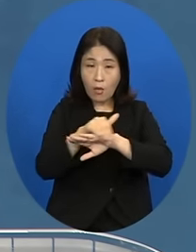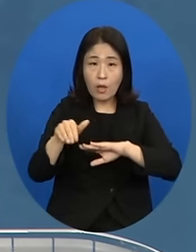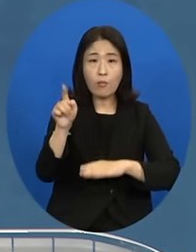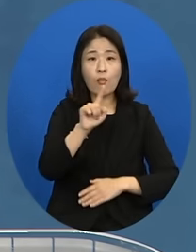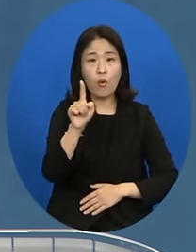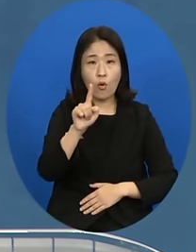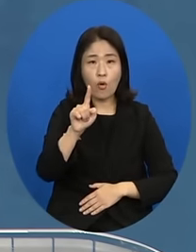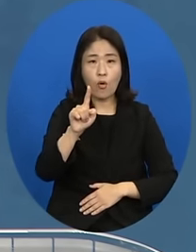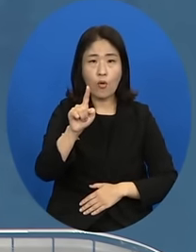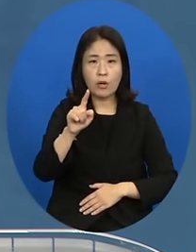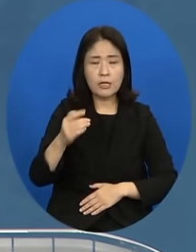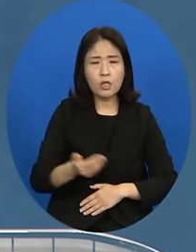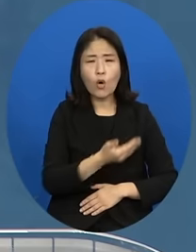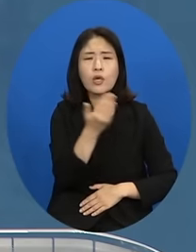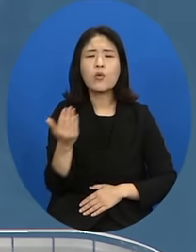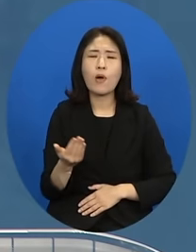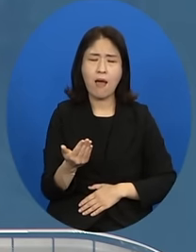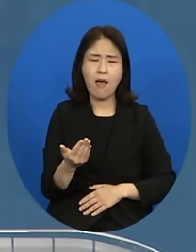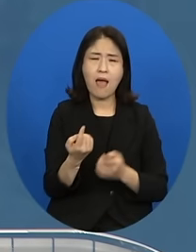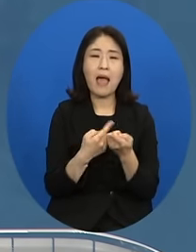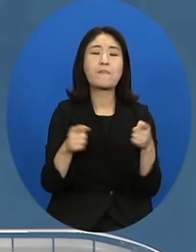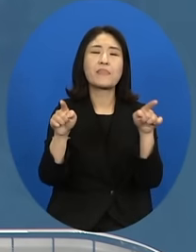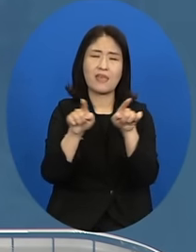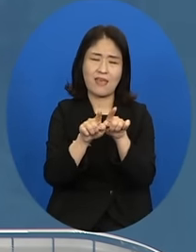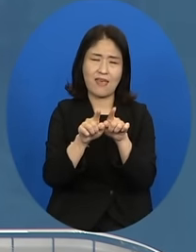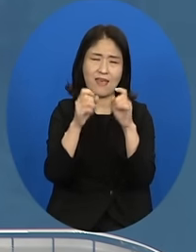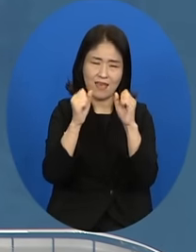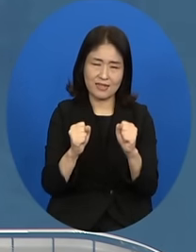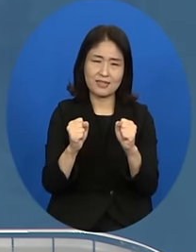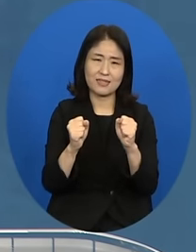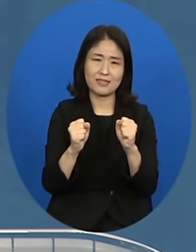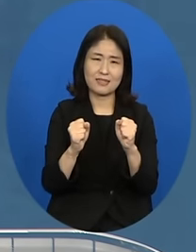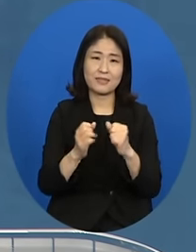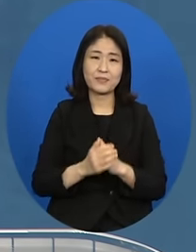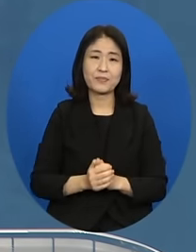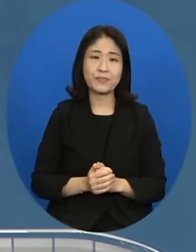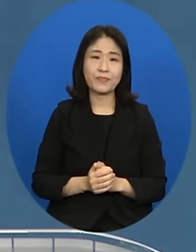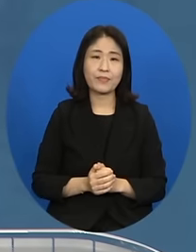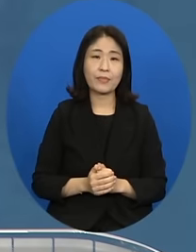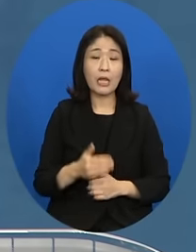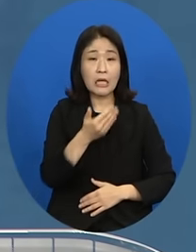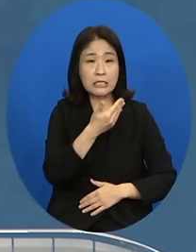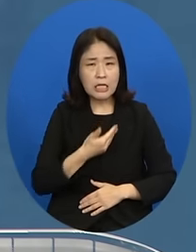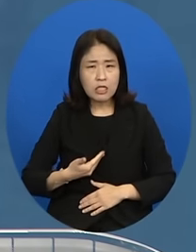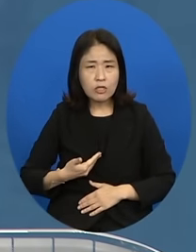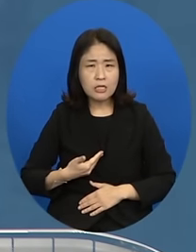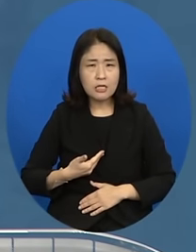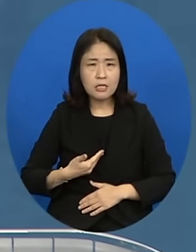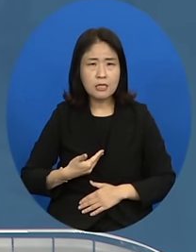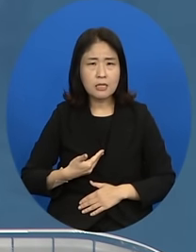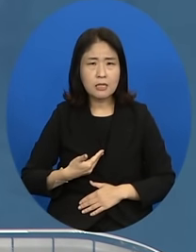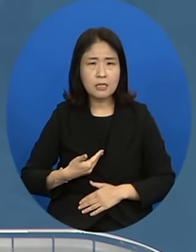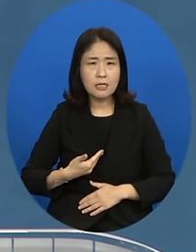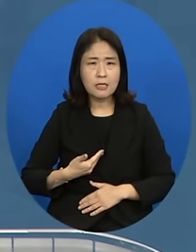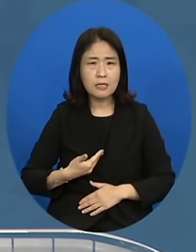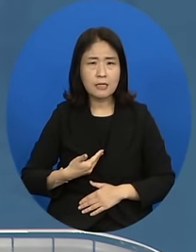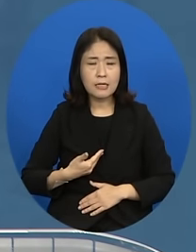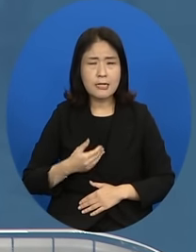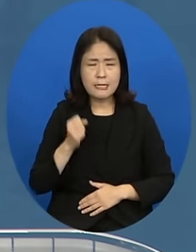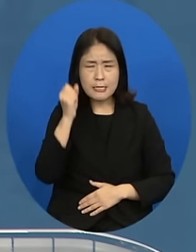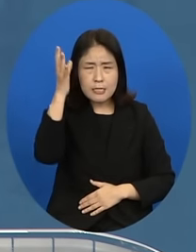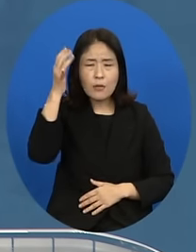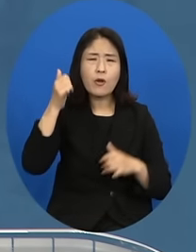주님이 그들과 함께 하시는 것이었습니다. 그곳을 제자들이 잊을까 봐